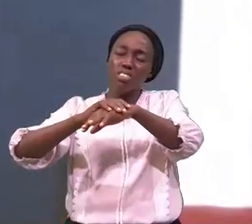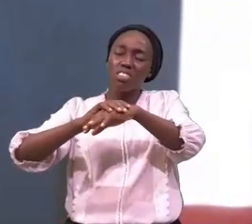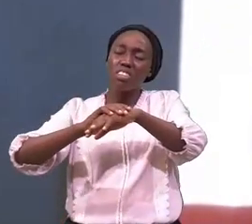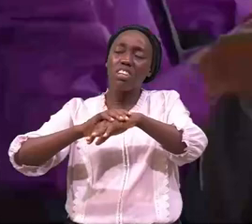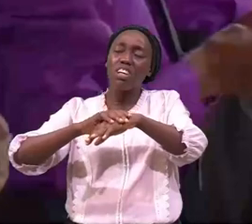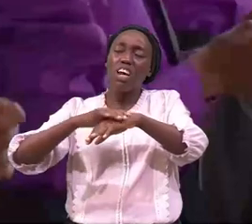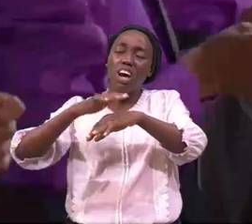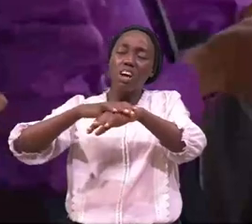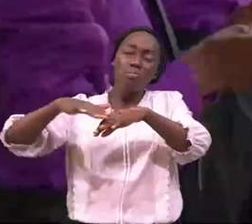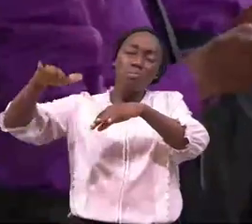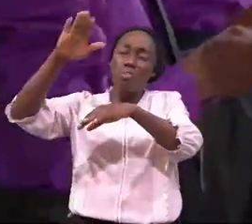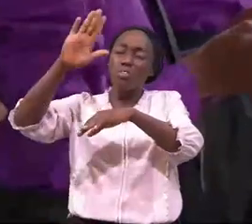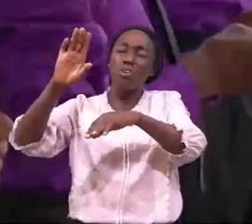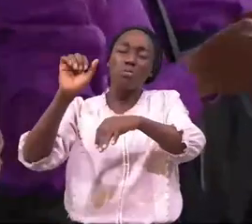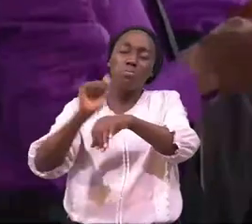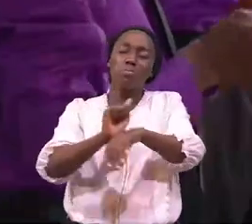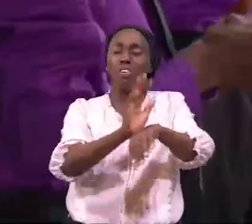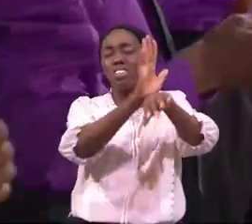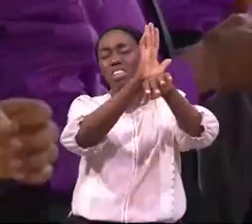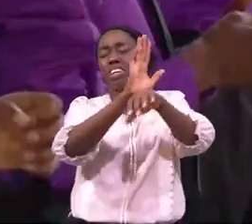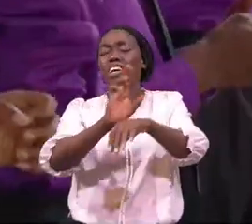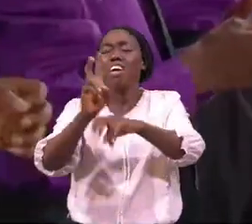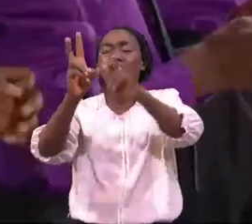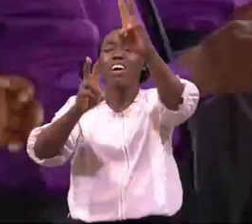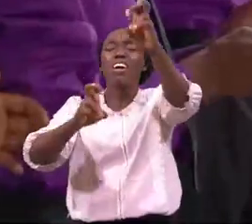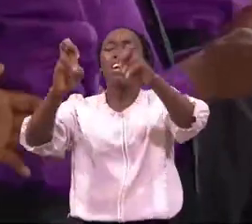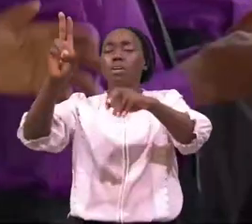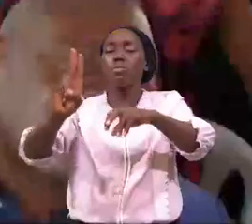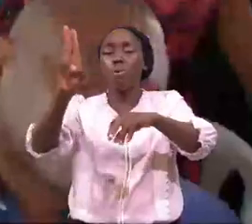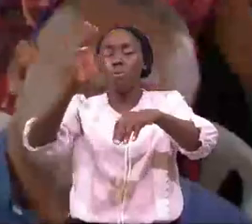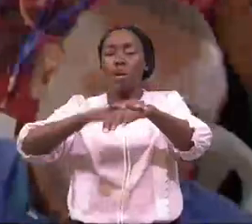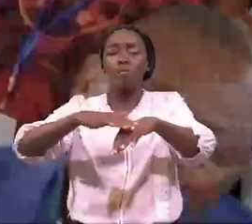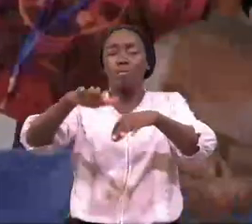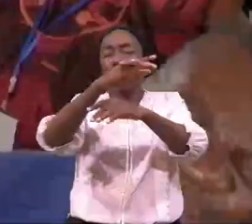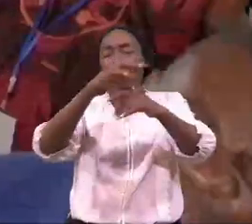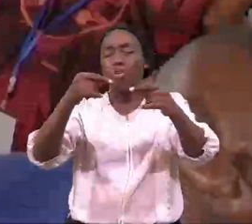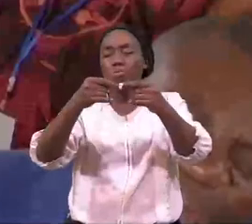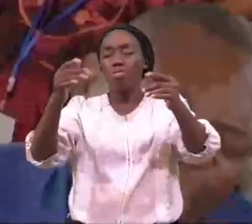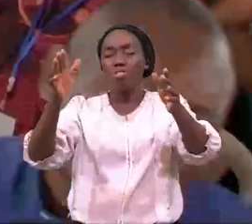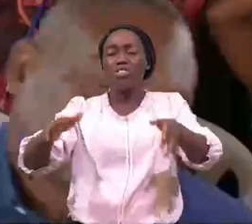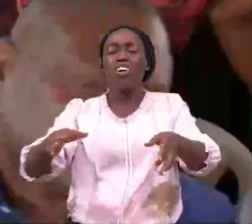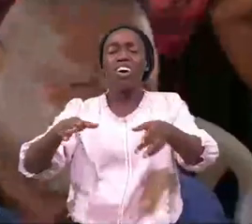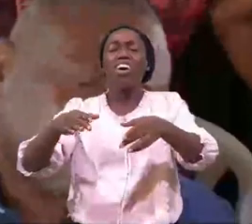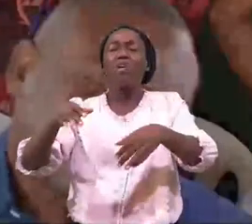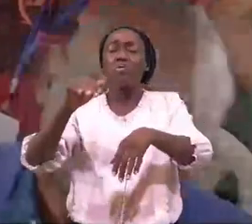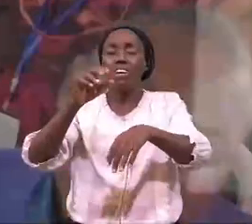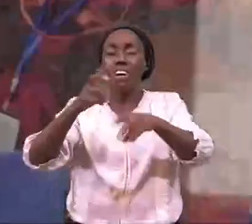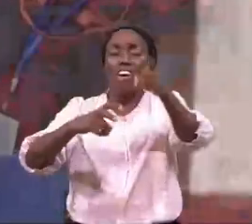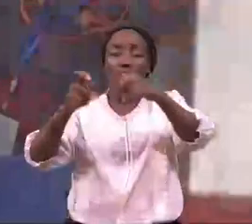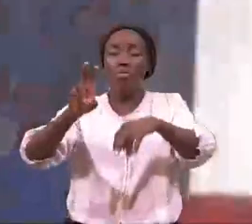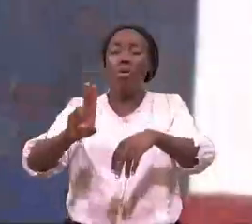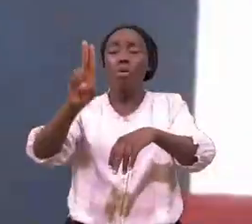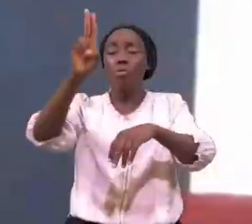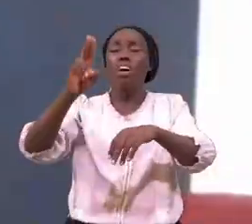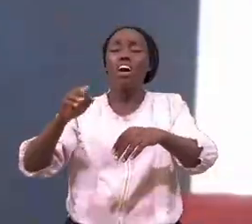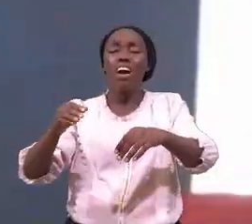au-dessus de tes montagnes, monte, au-dessus des océans, monte,